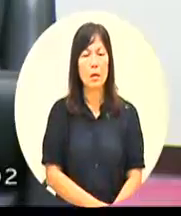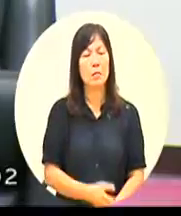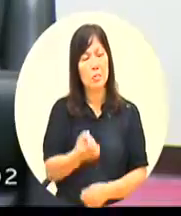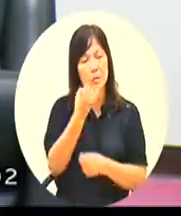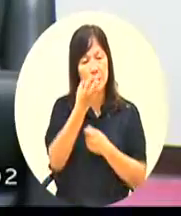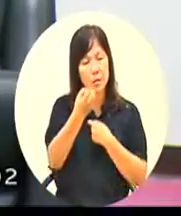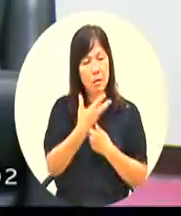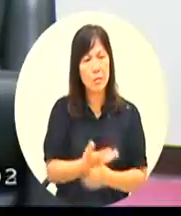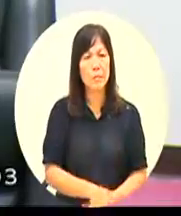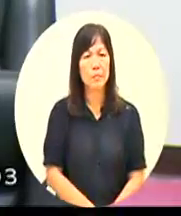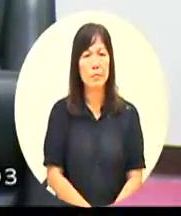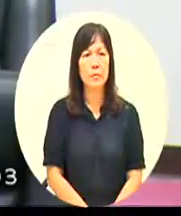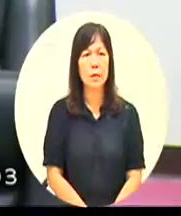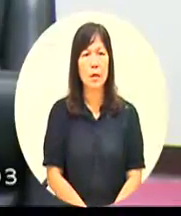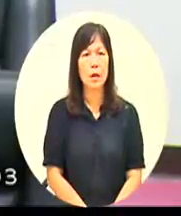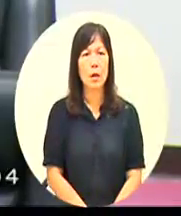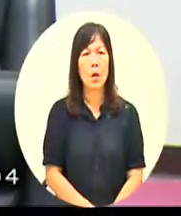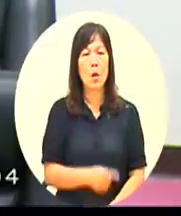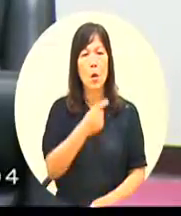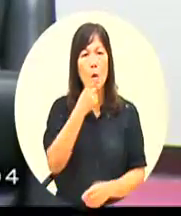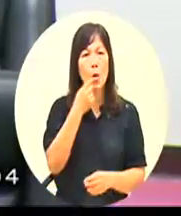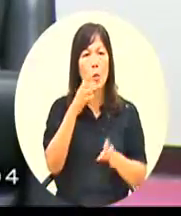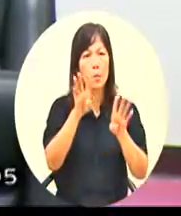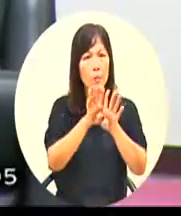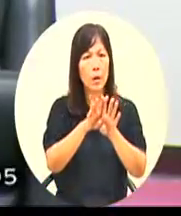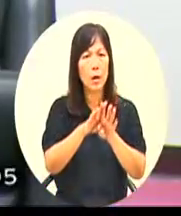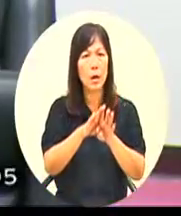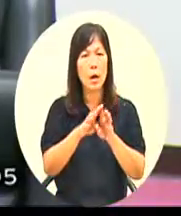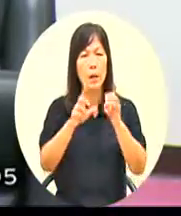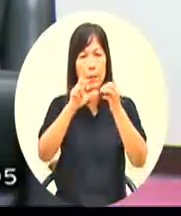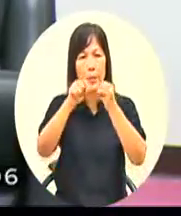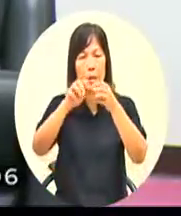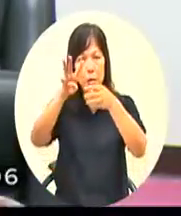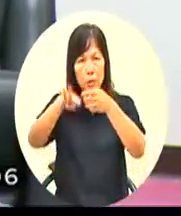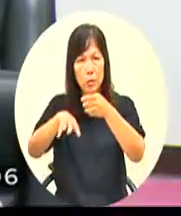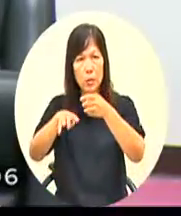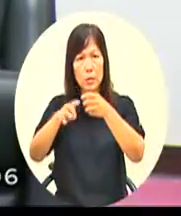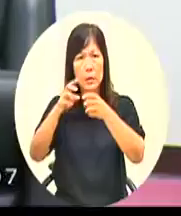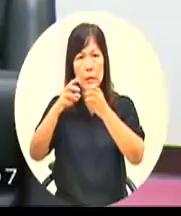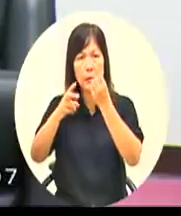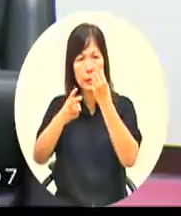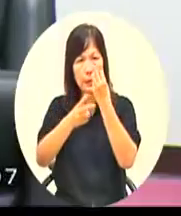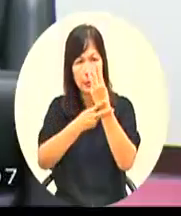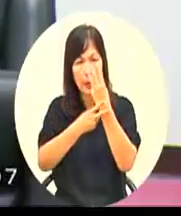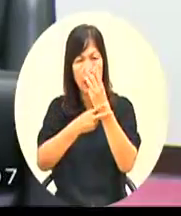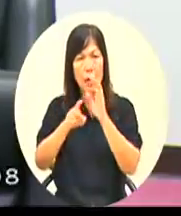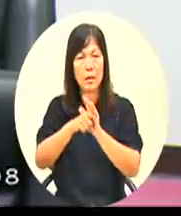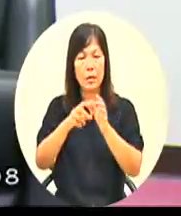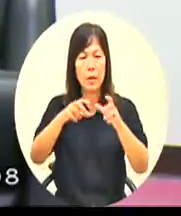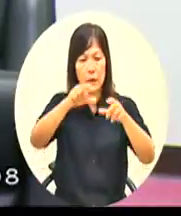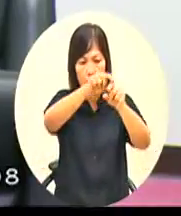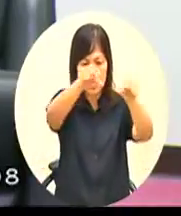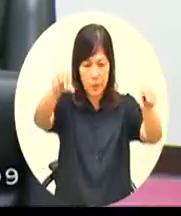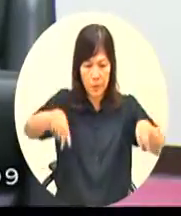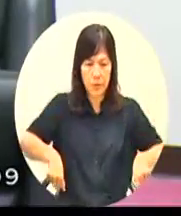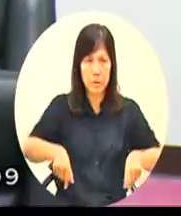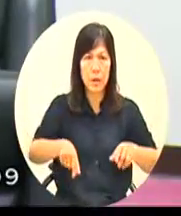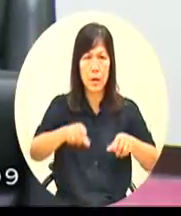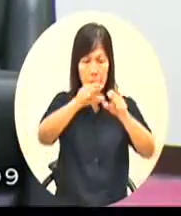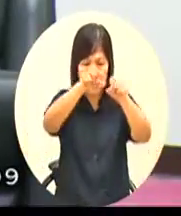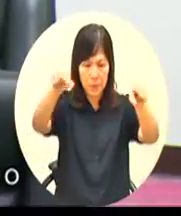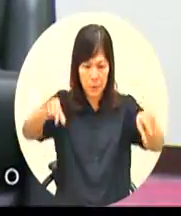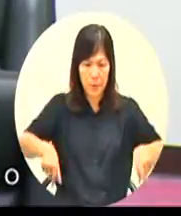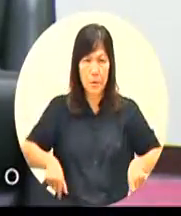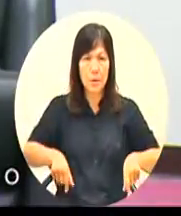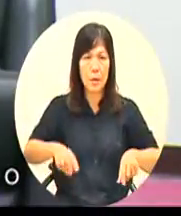下。 你说红门吗？ 对，这个，我们明伦堂、文昌祠还有书院这里面的一个三合院的一个三面